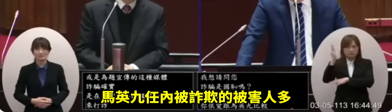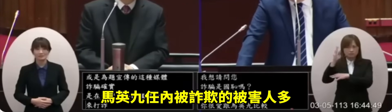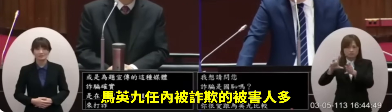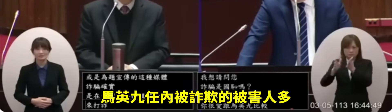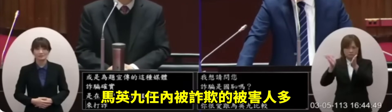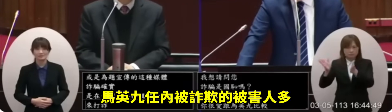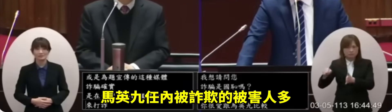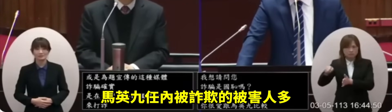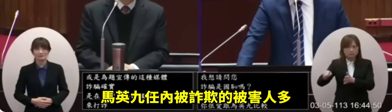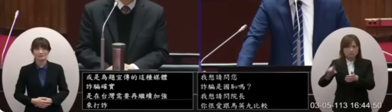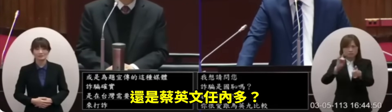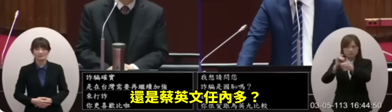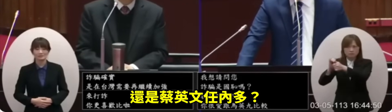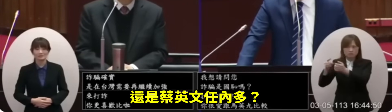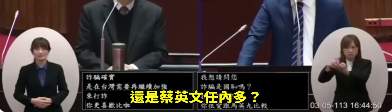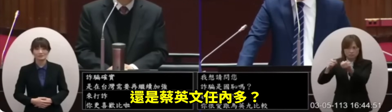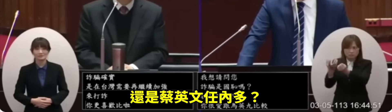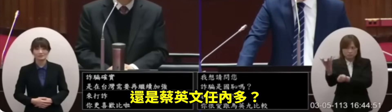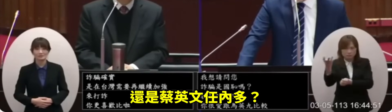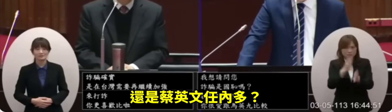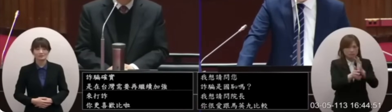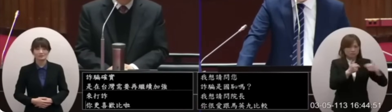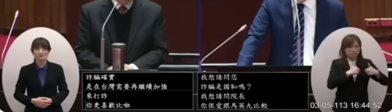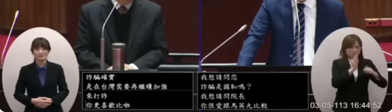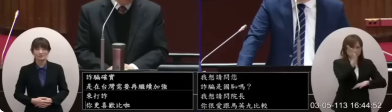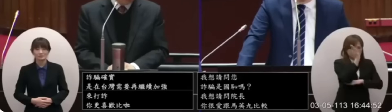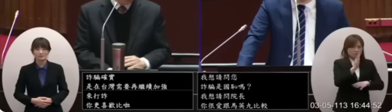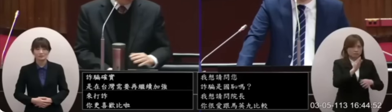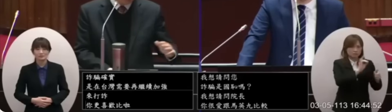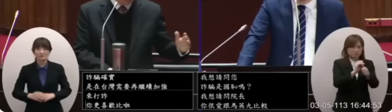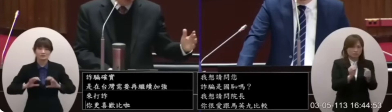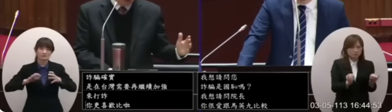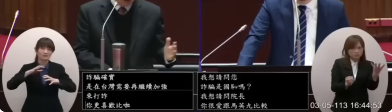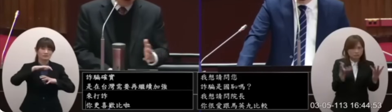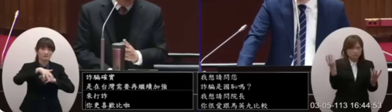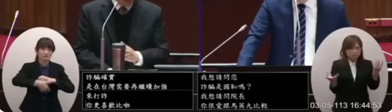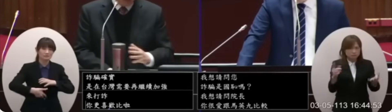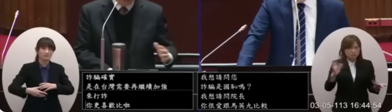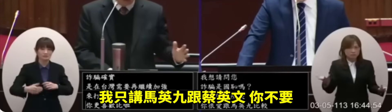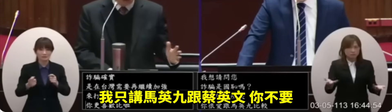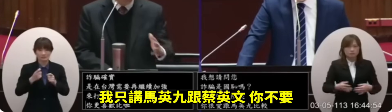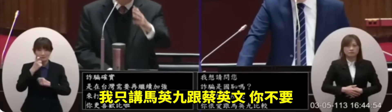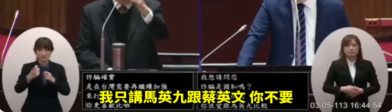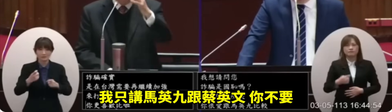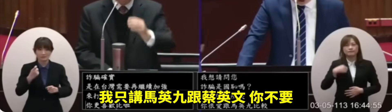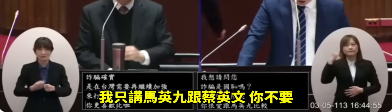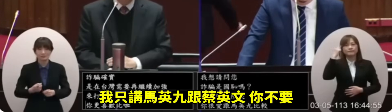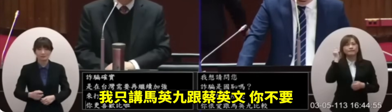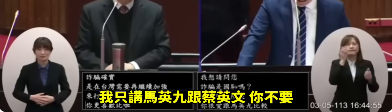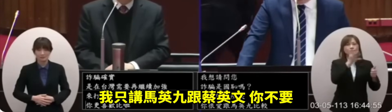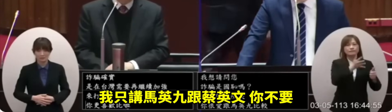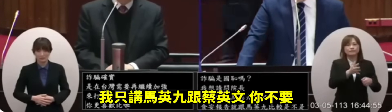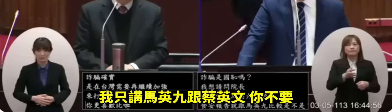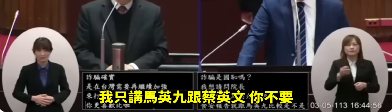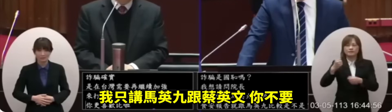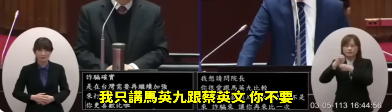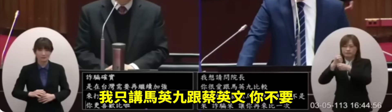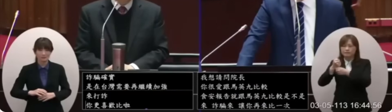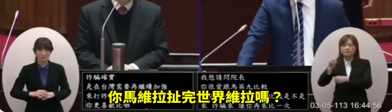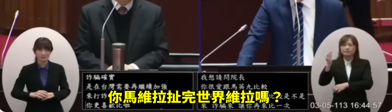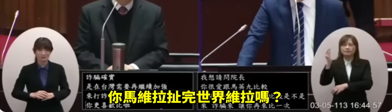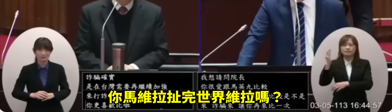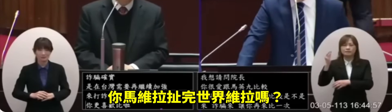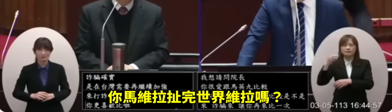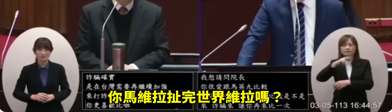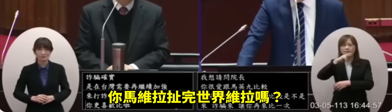诈欺的被害人多，还是蔡英文任内多？ 全世界在这十年来， 我只讲马英九跟蔡英文，你不要